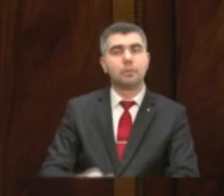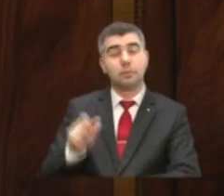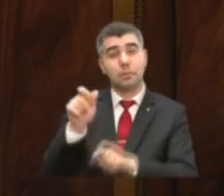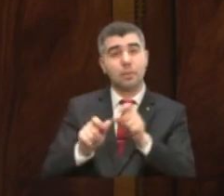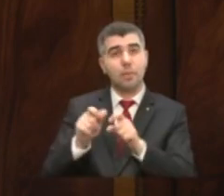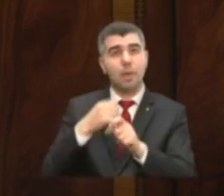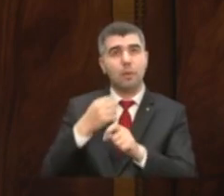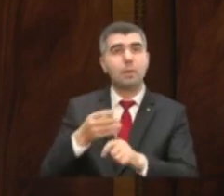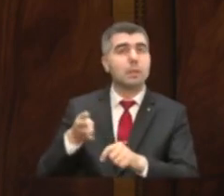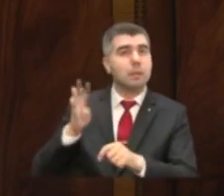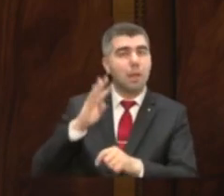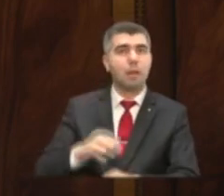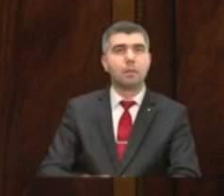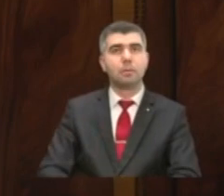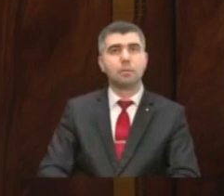السادة النواب،